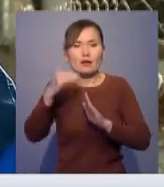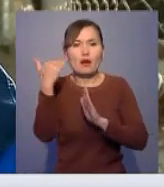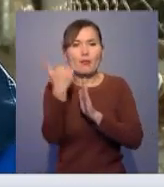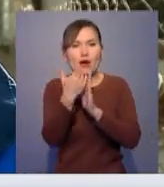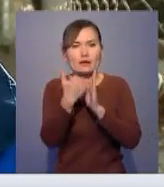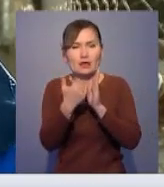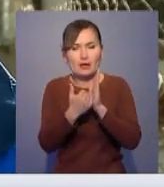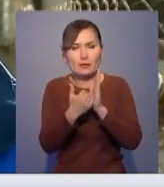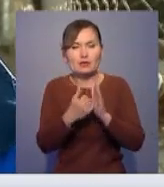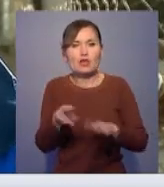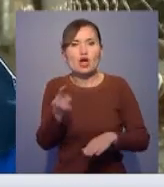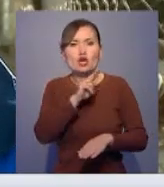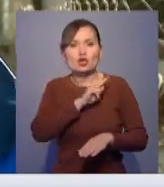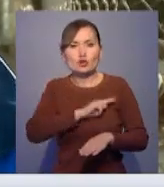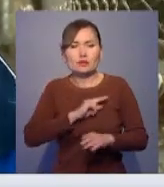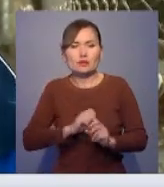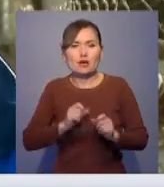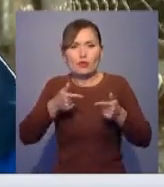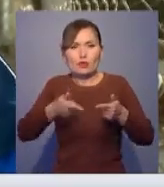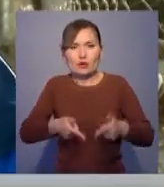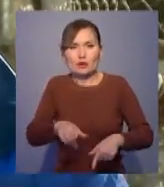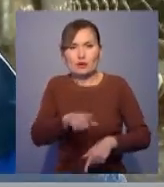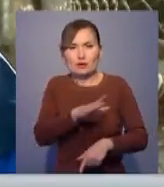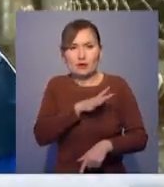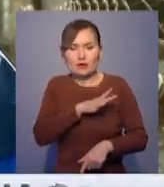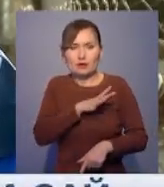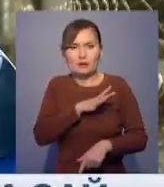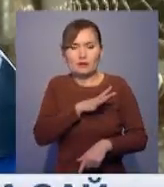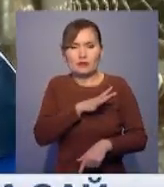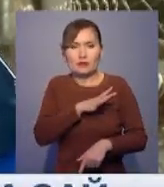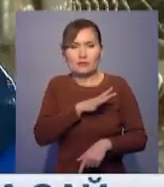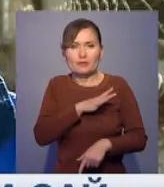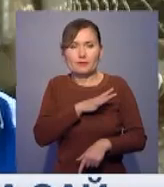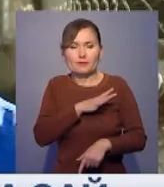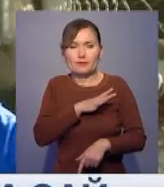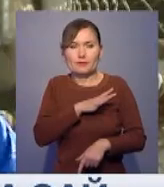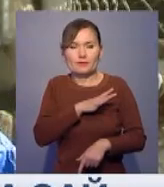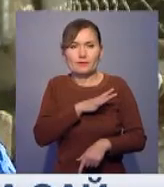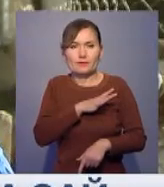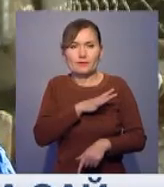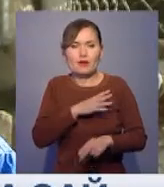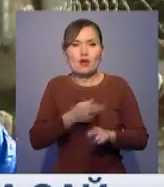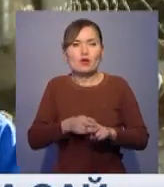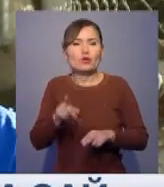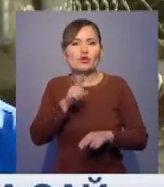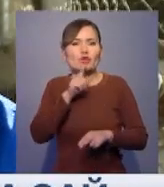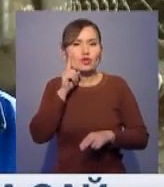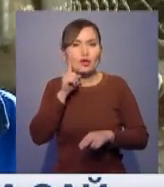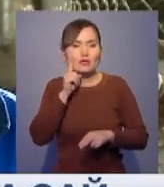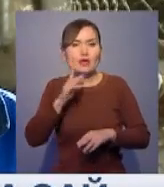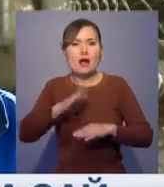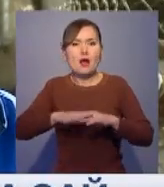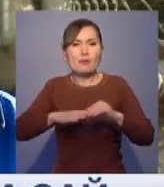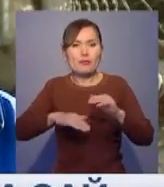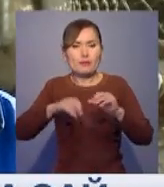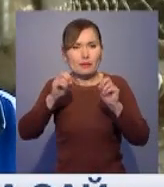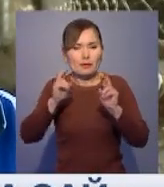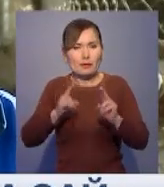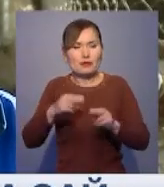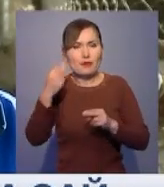ветстанцияға жұмысқа кірдім. Және жаңа сол жастар практикасы бітірісімен осы